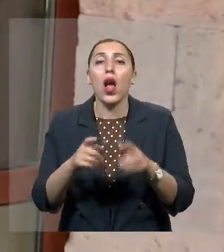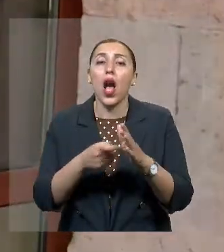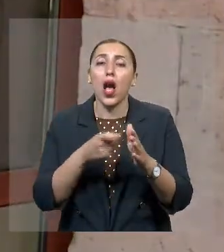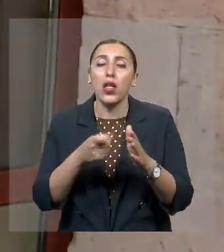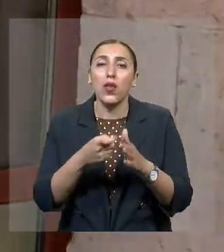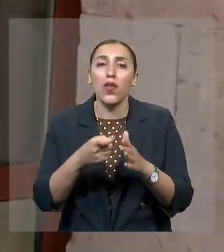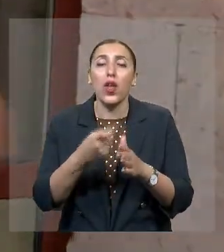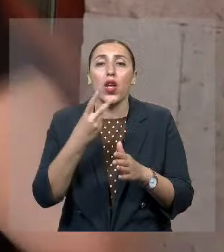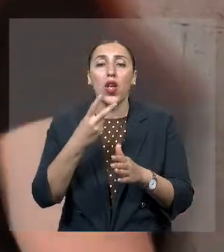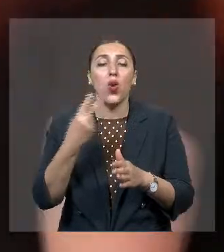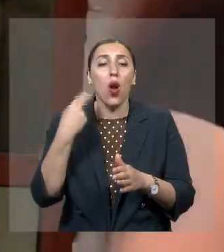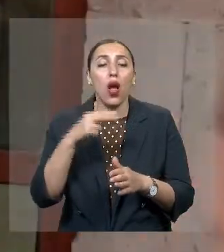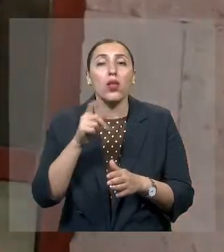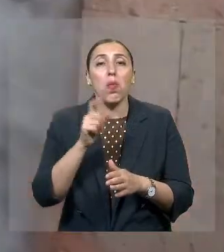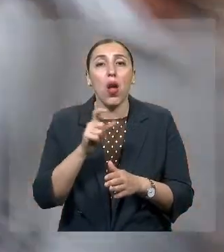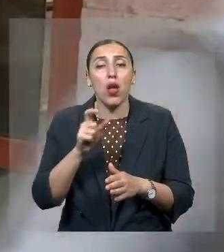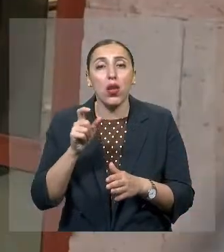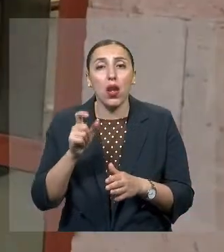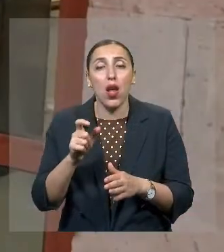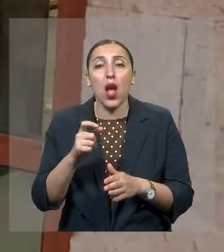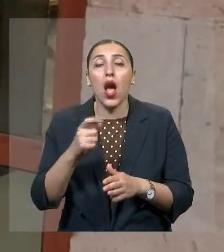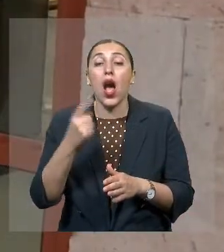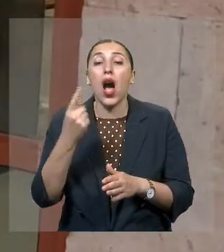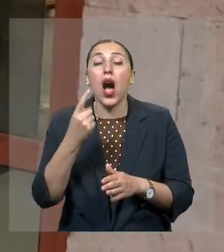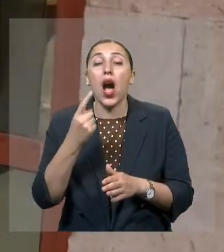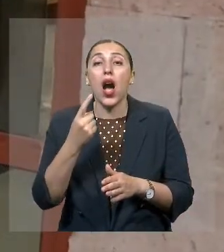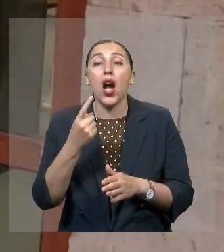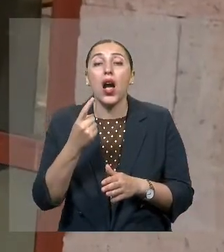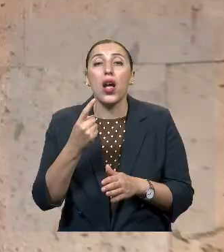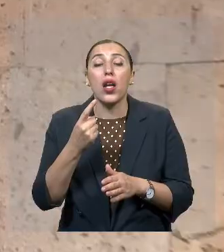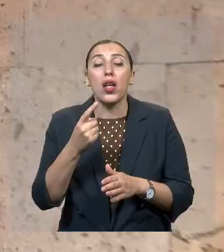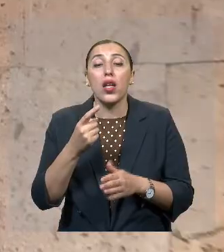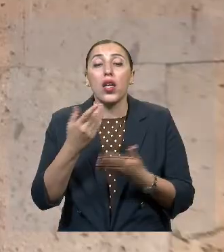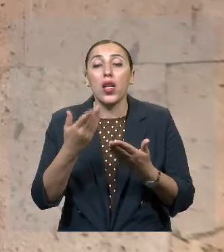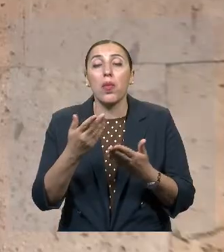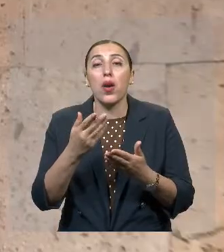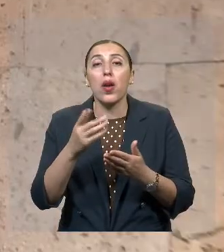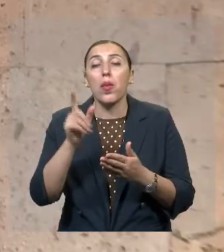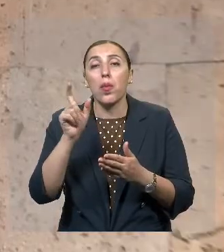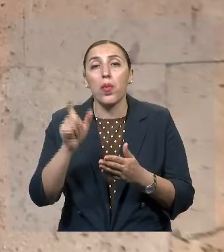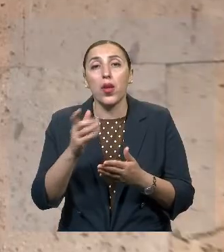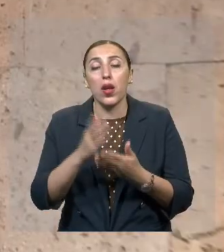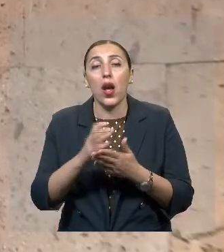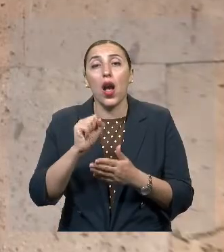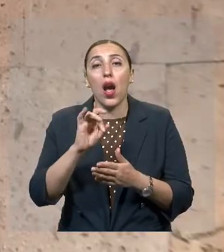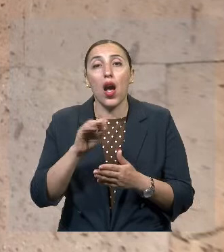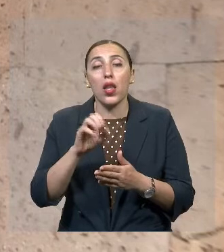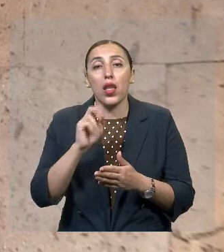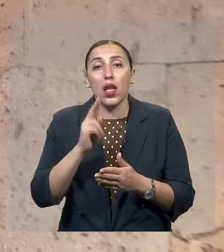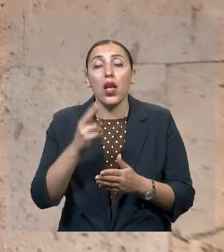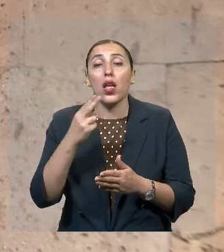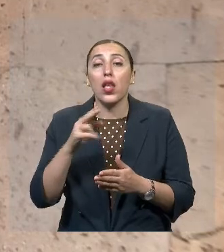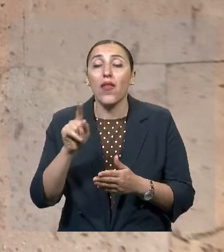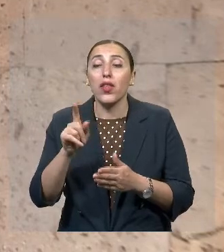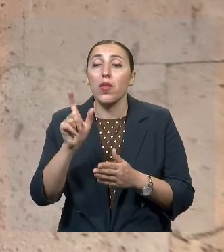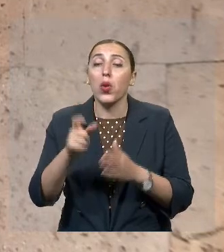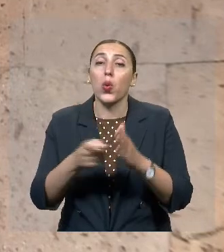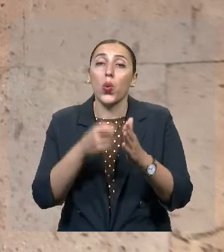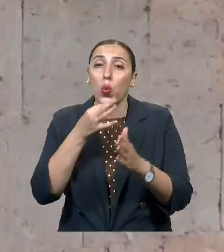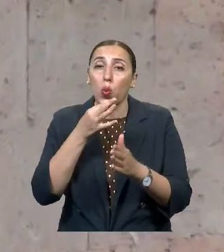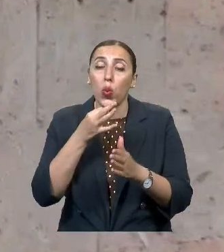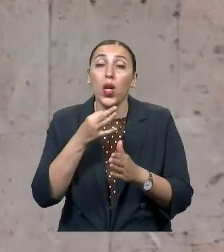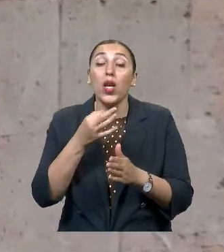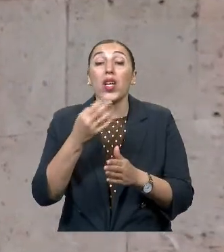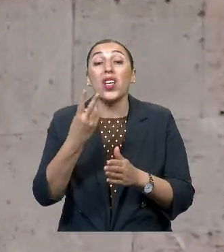են երկու ամբաստանյալները, չեն արձակվել, չի արձակվել ազատության մեջ գտնվող Արտակ Դավթյանը։ Մնացած ամբաստանյալները գտնվում